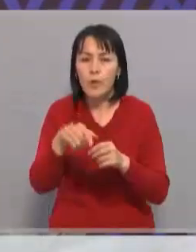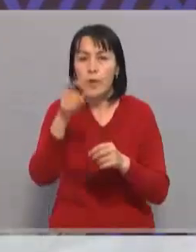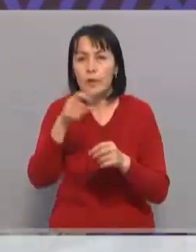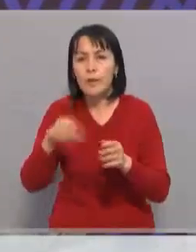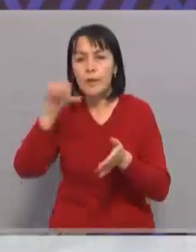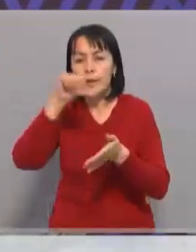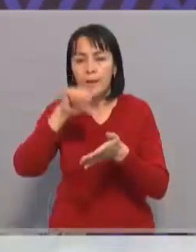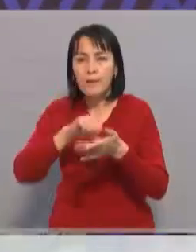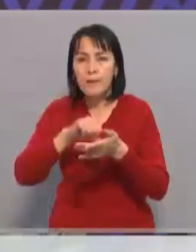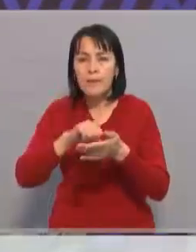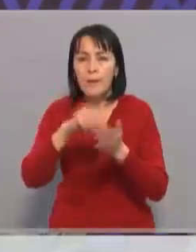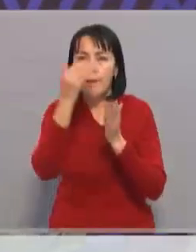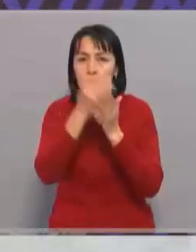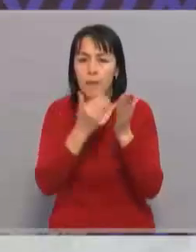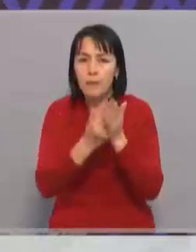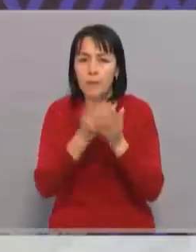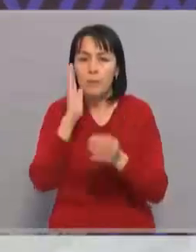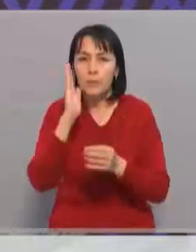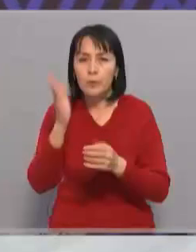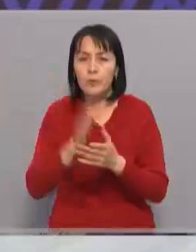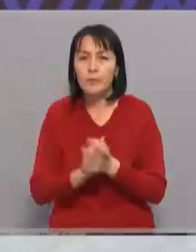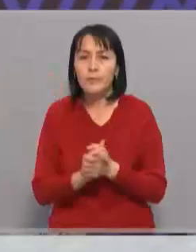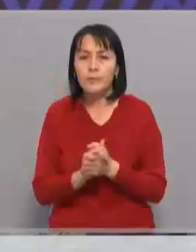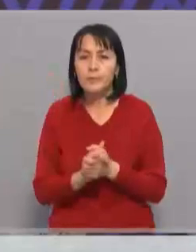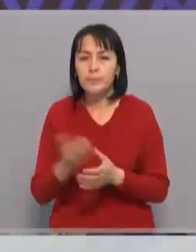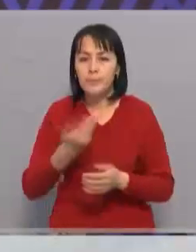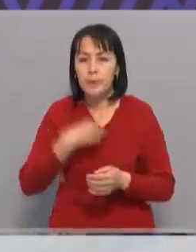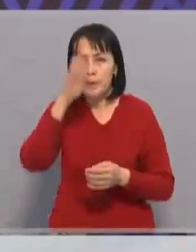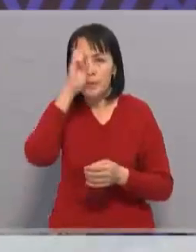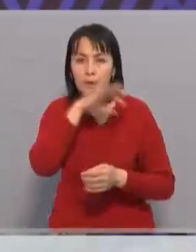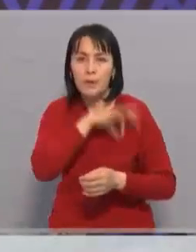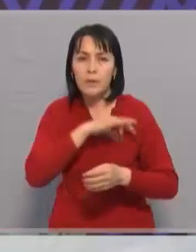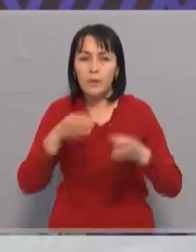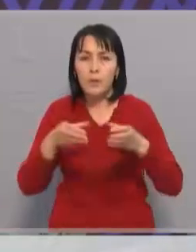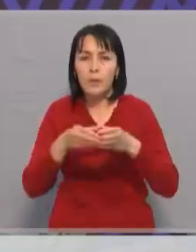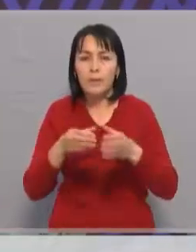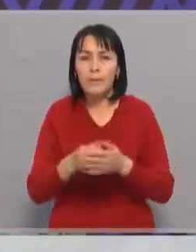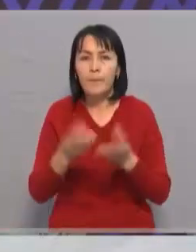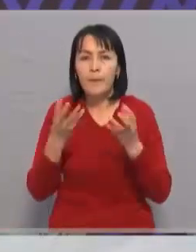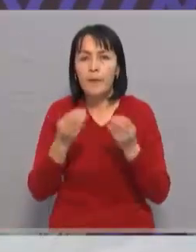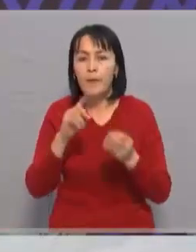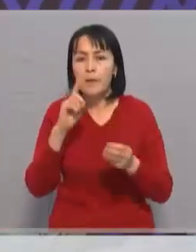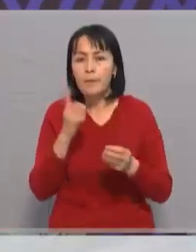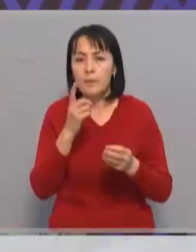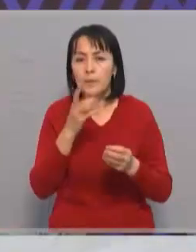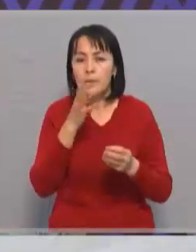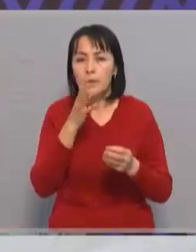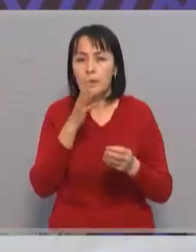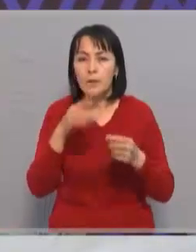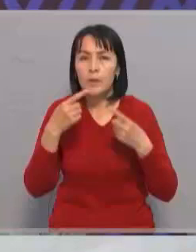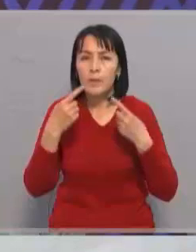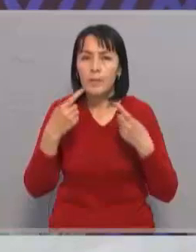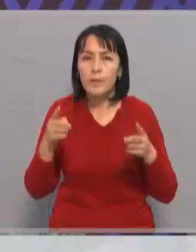тұлғаларға қатысты мәлімет келеді бізге мемлекеттік кірістер органдарына. Және бұл бірінші кезең аясында